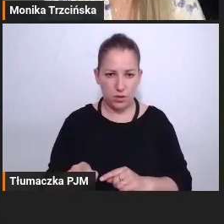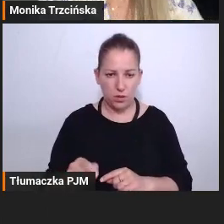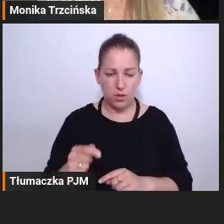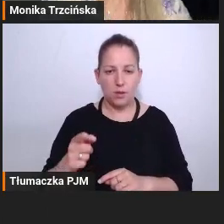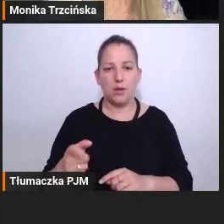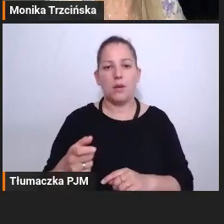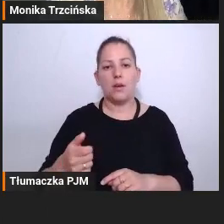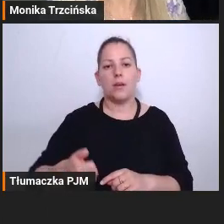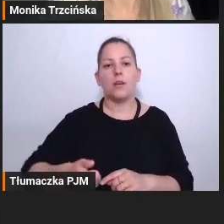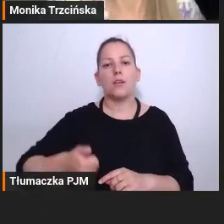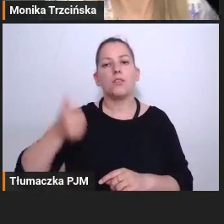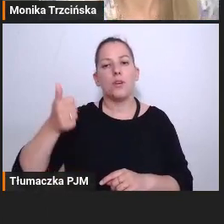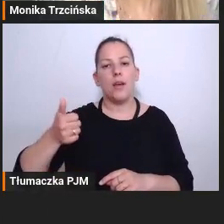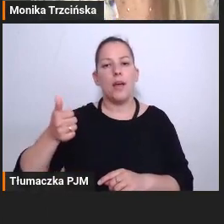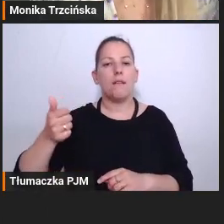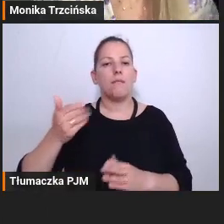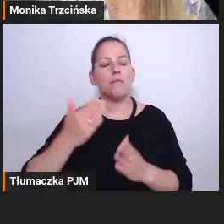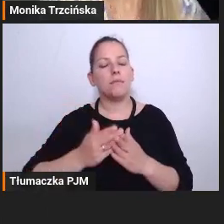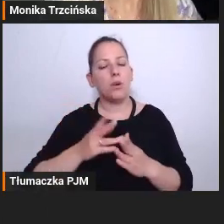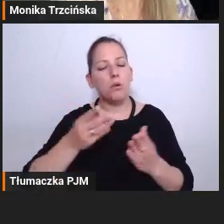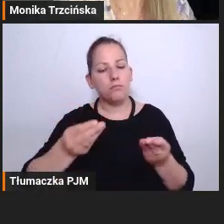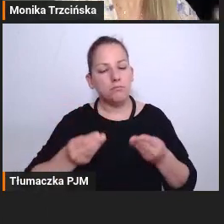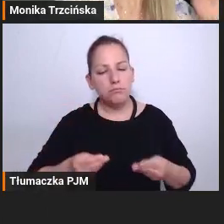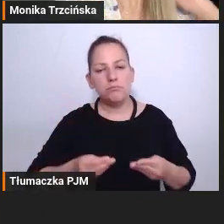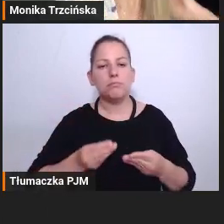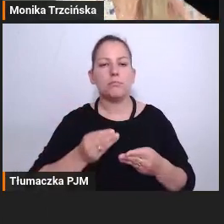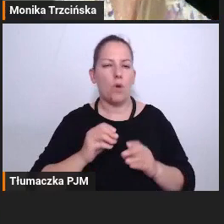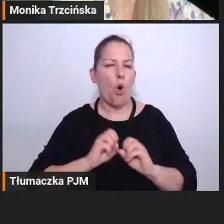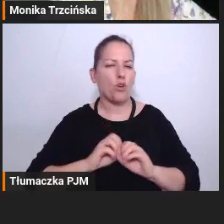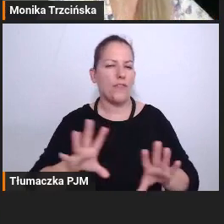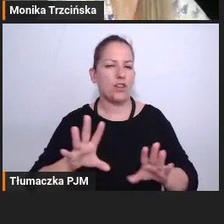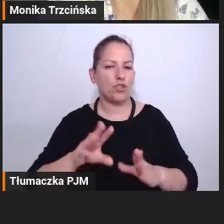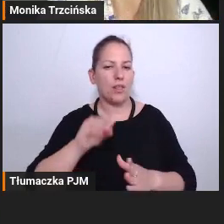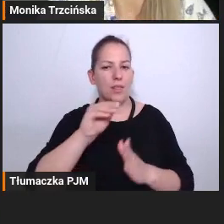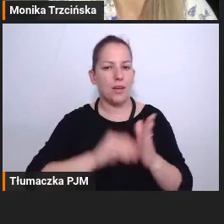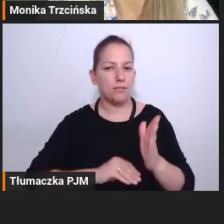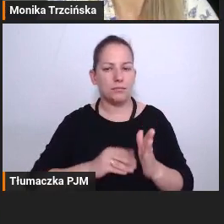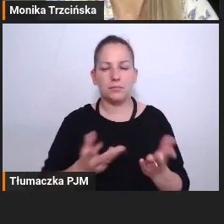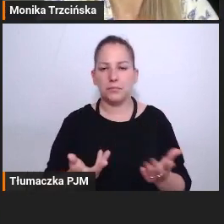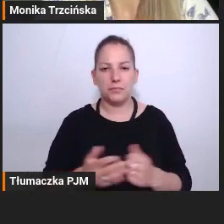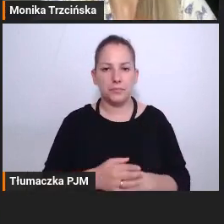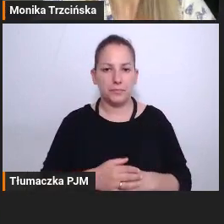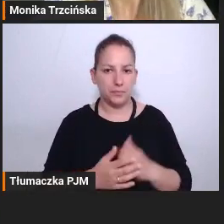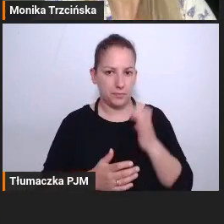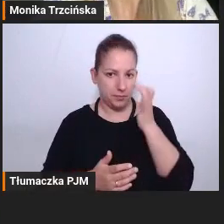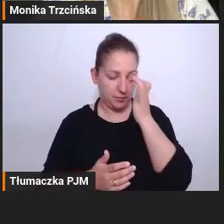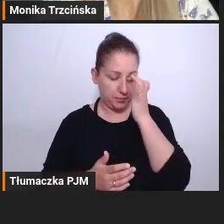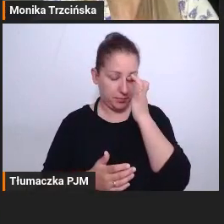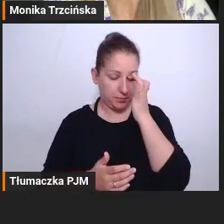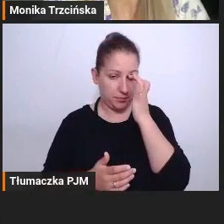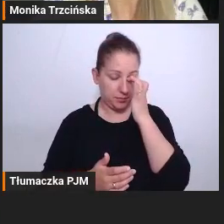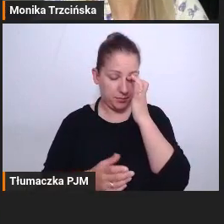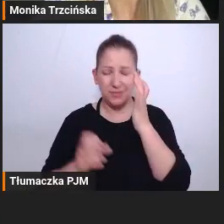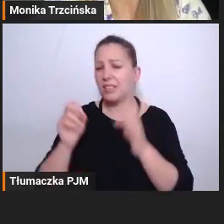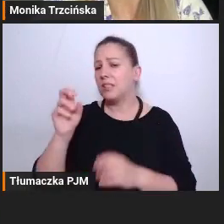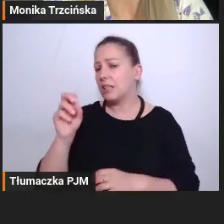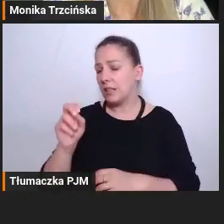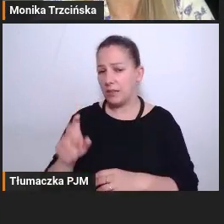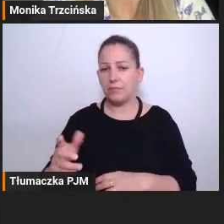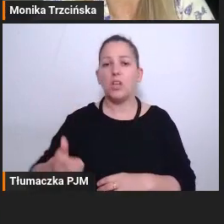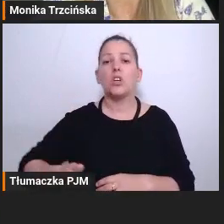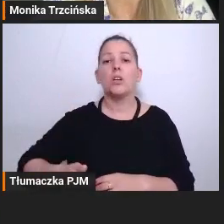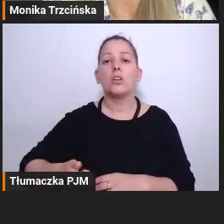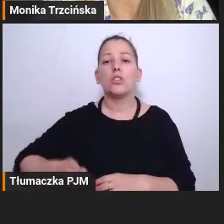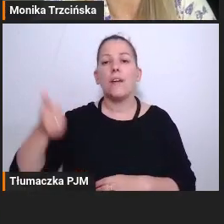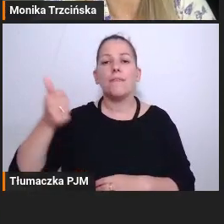prostu polega na tym, co pracownik mu zakomunikuje, czy jest jakoś inaczej? Tak, tutaj pracodawca też nie